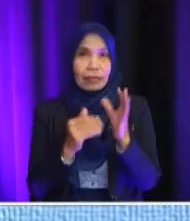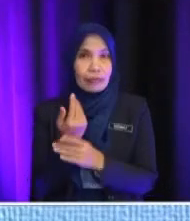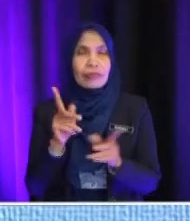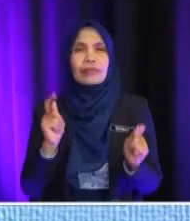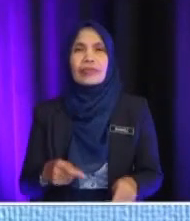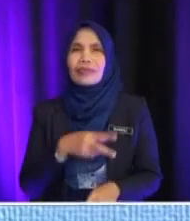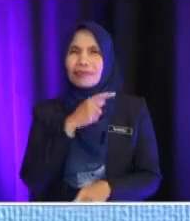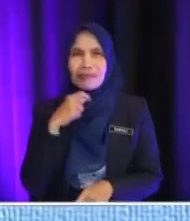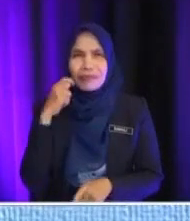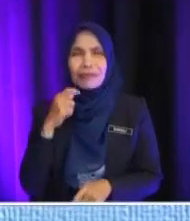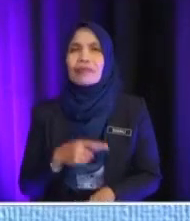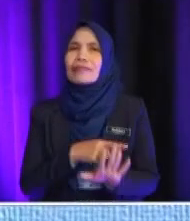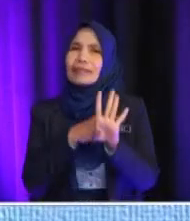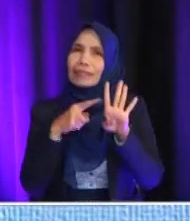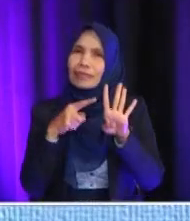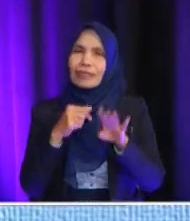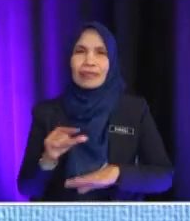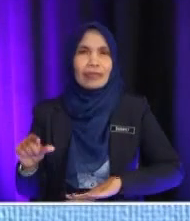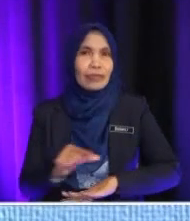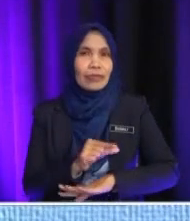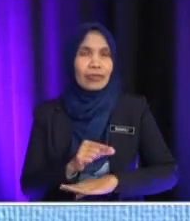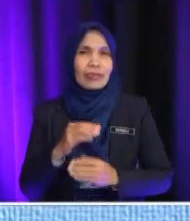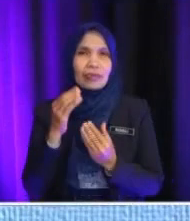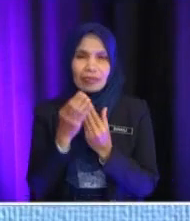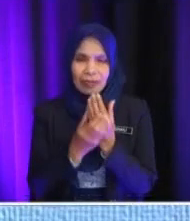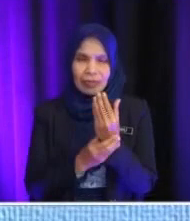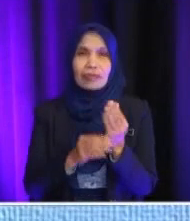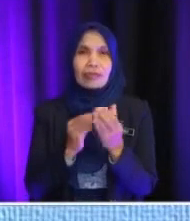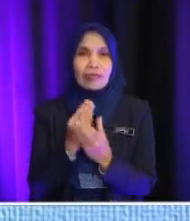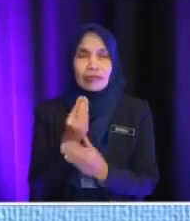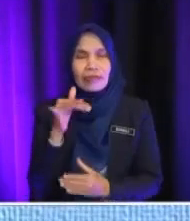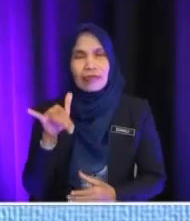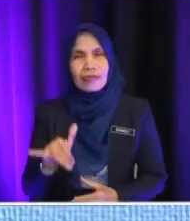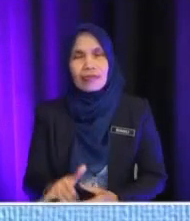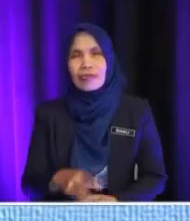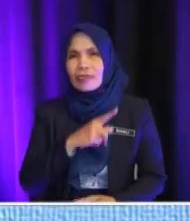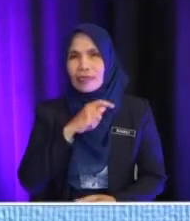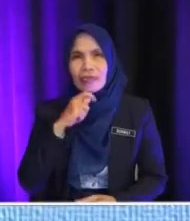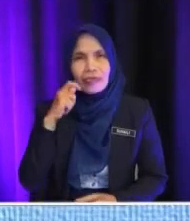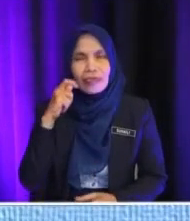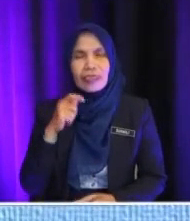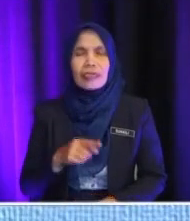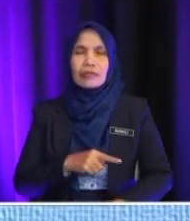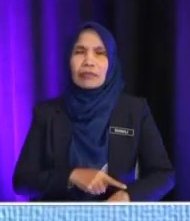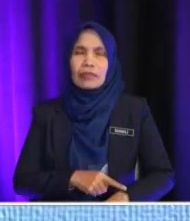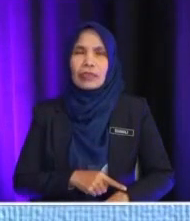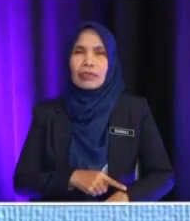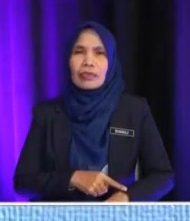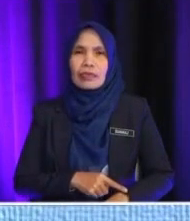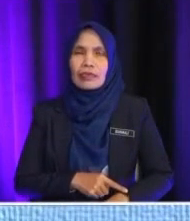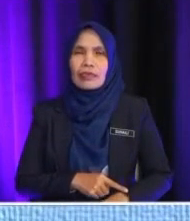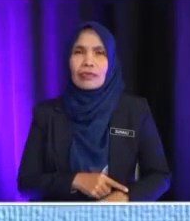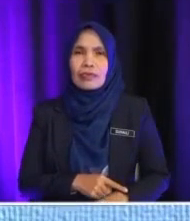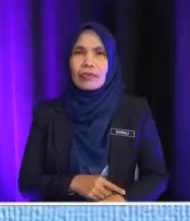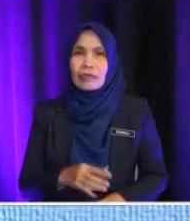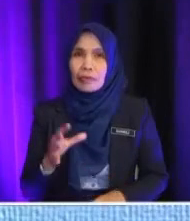Okey. Dan yang keempat, gunakan sarung tangan ketuhar yang kering semasa memegang dulang yang panas. Maksudnya semasa kita